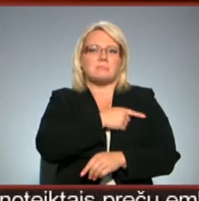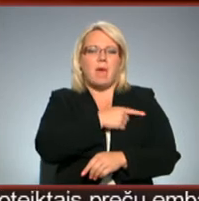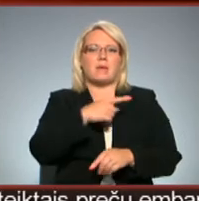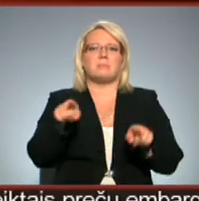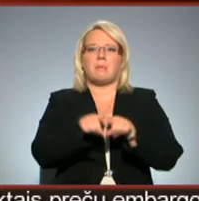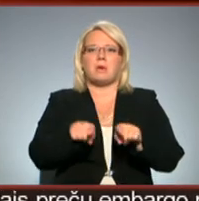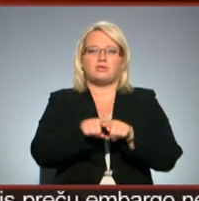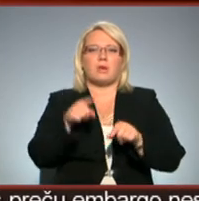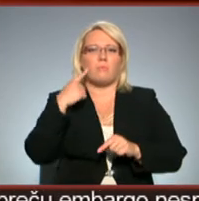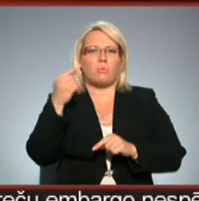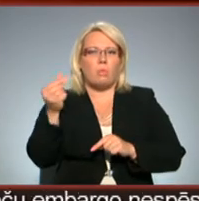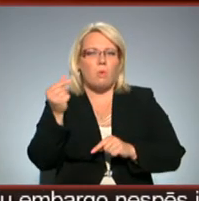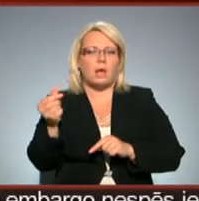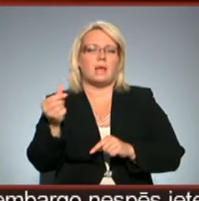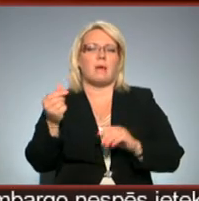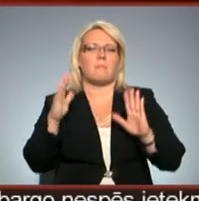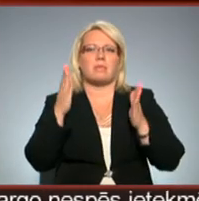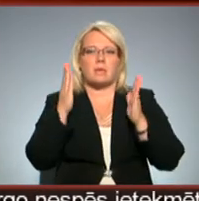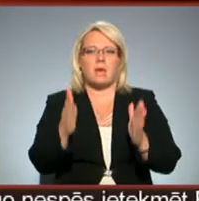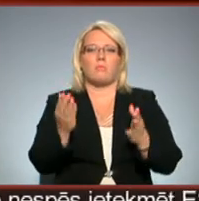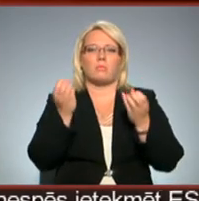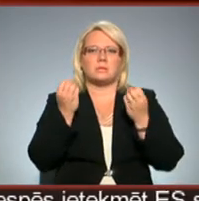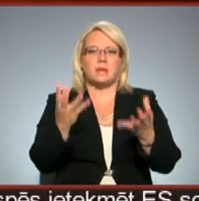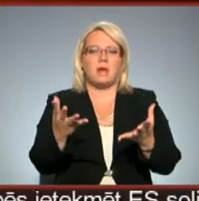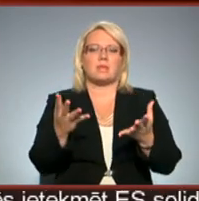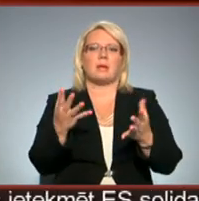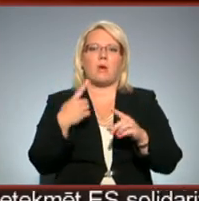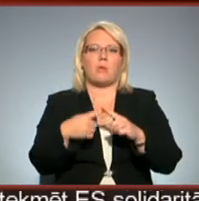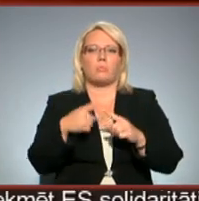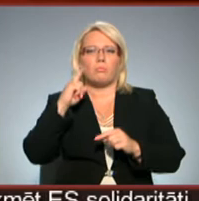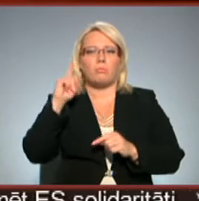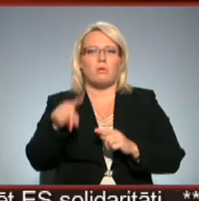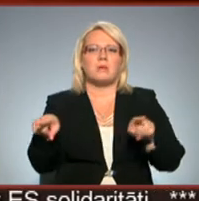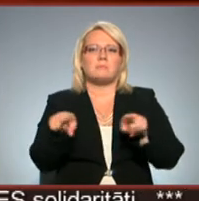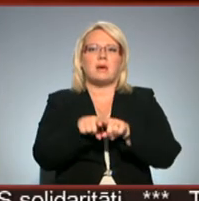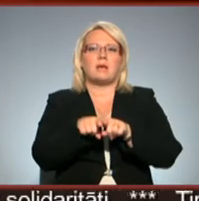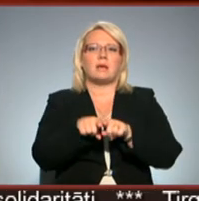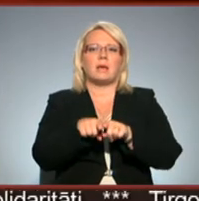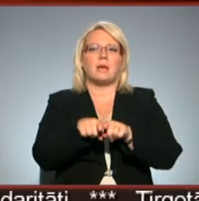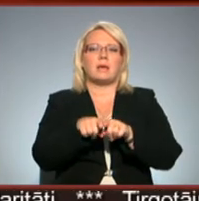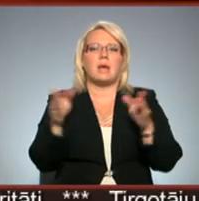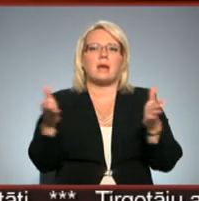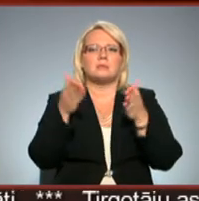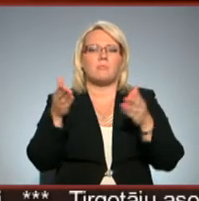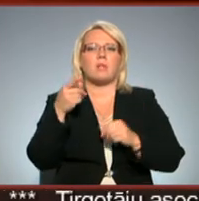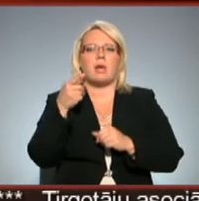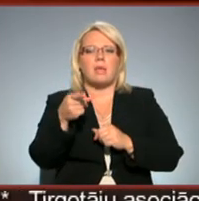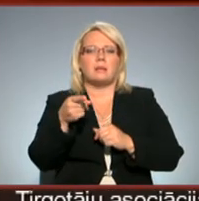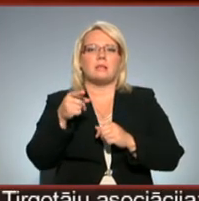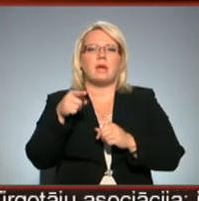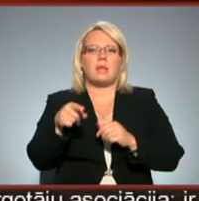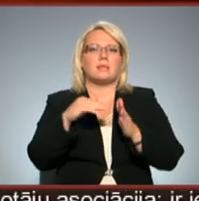tiem pašiem nodokļiem, bet jābūt skaidrībai un, protams, arī jāstimulē tas, lai